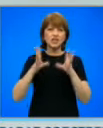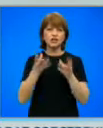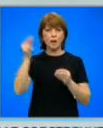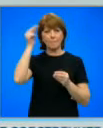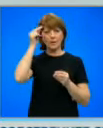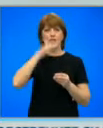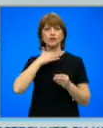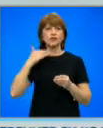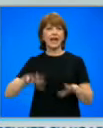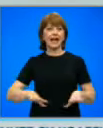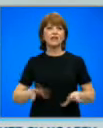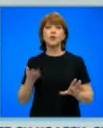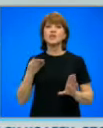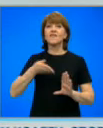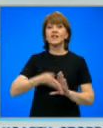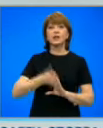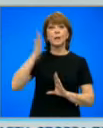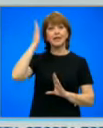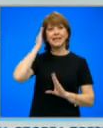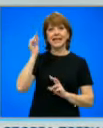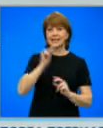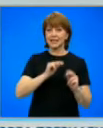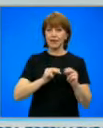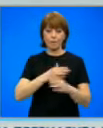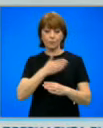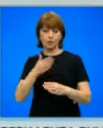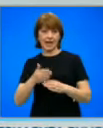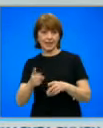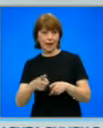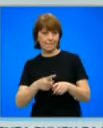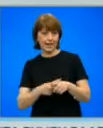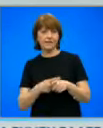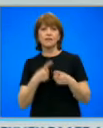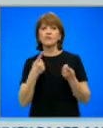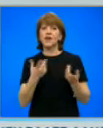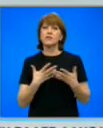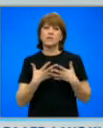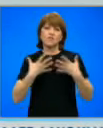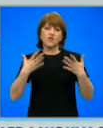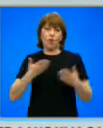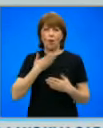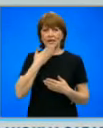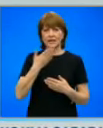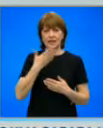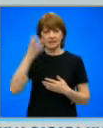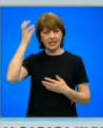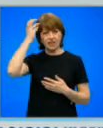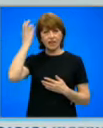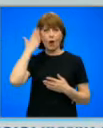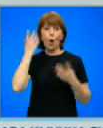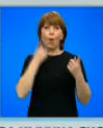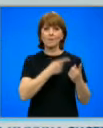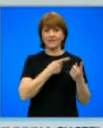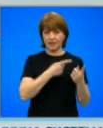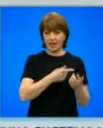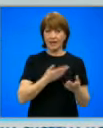граждани, влизали в Министерския съвет през последния месец, породиха нова поредица от остри изказвания към държавното обвинение от премиера